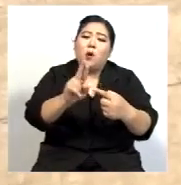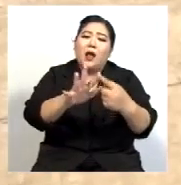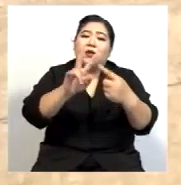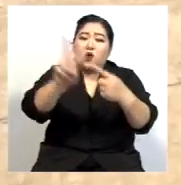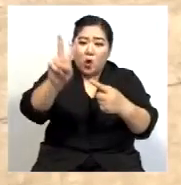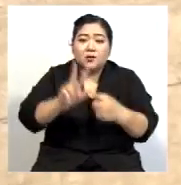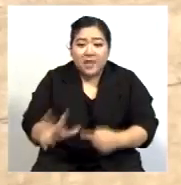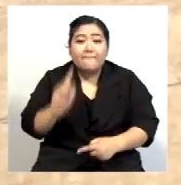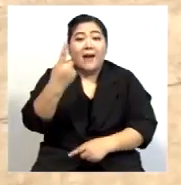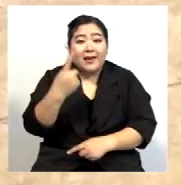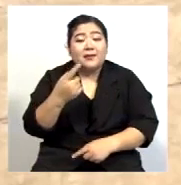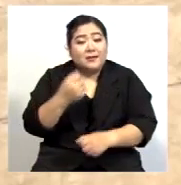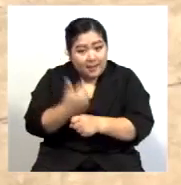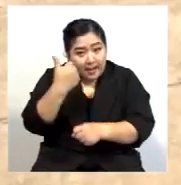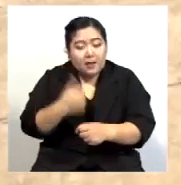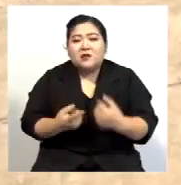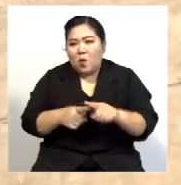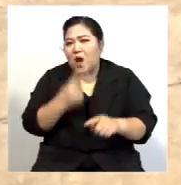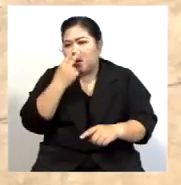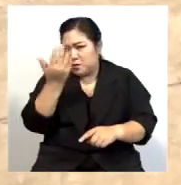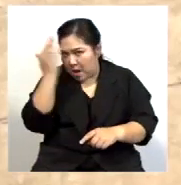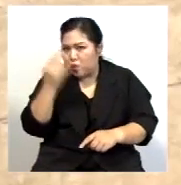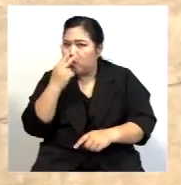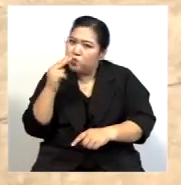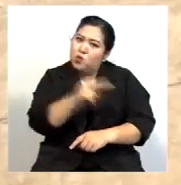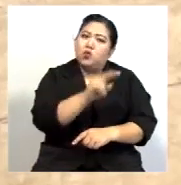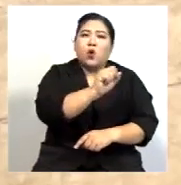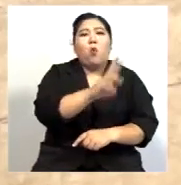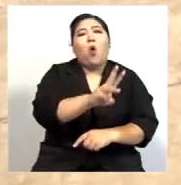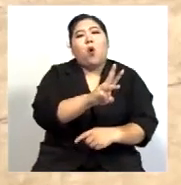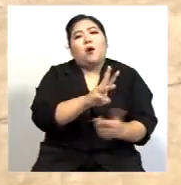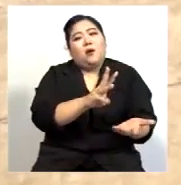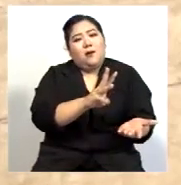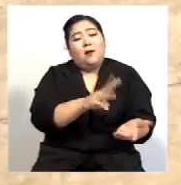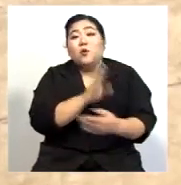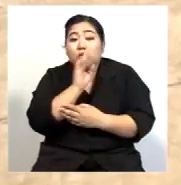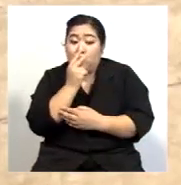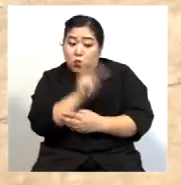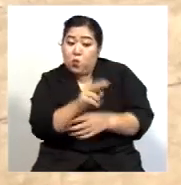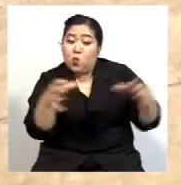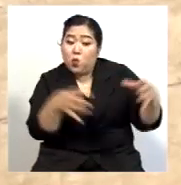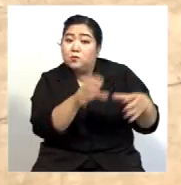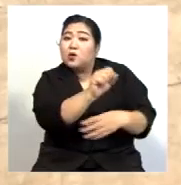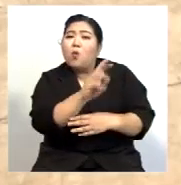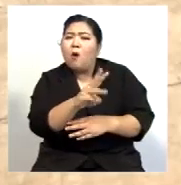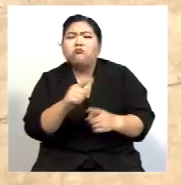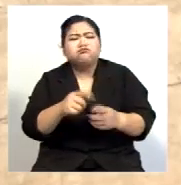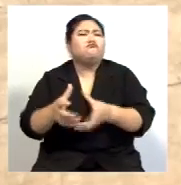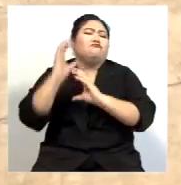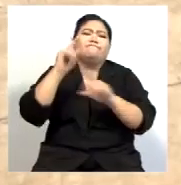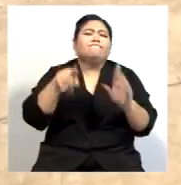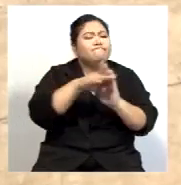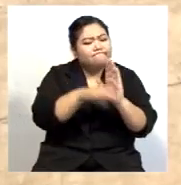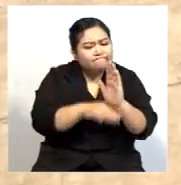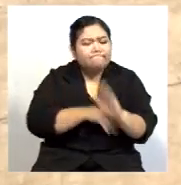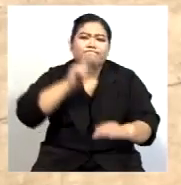แต่ก็อย่าลืมนะครับว่าต้องกลับไปที่สว.อีกฉะนั้นเมื่อสว.กลับไปที่สว.อีกก็เข้าสู่กระบวนการปกติอี